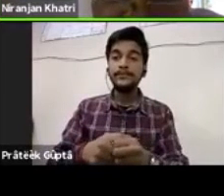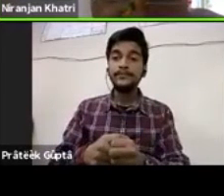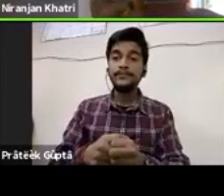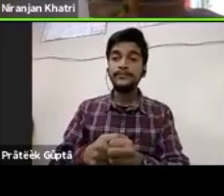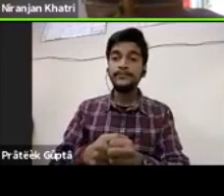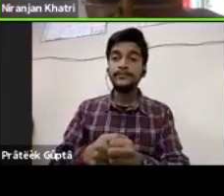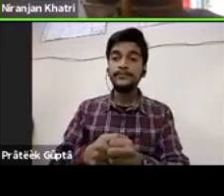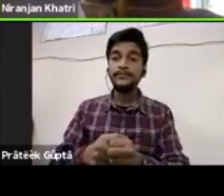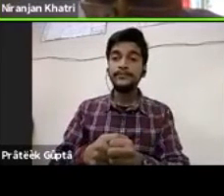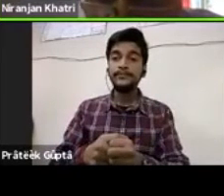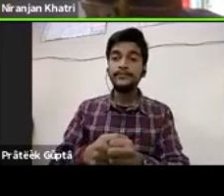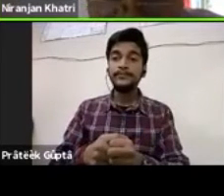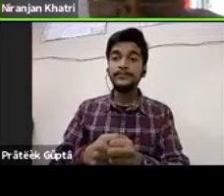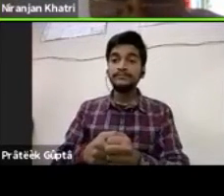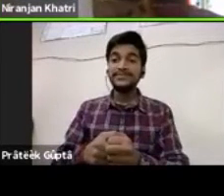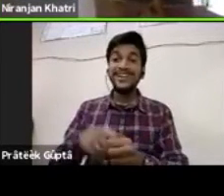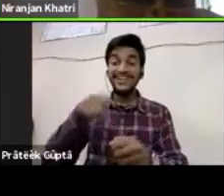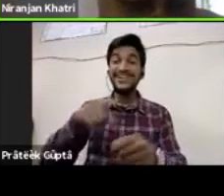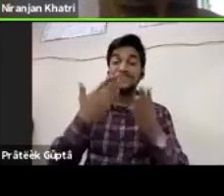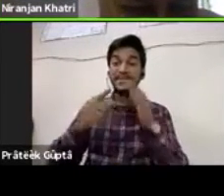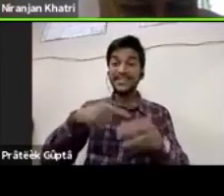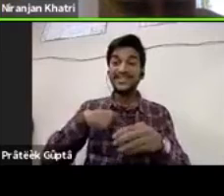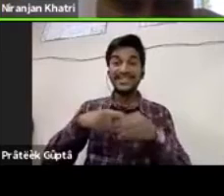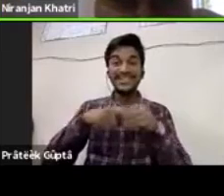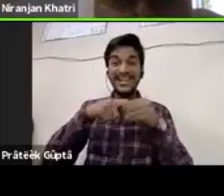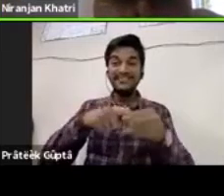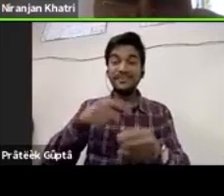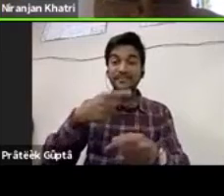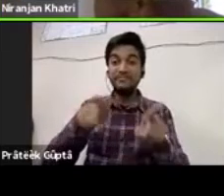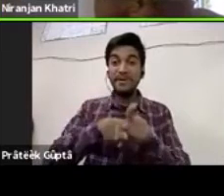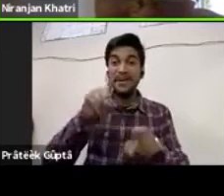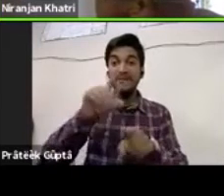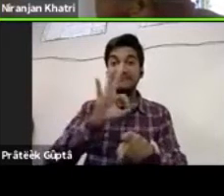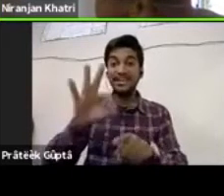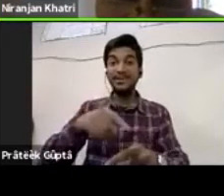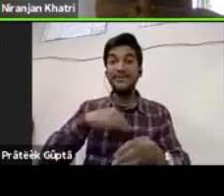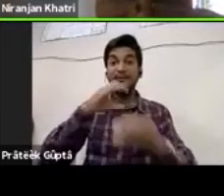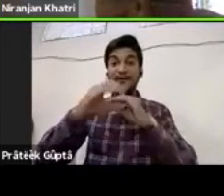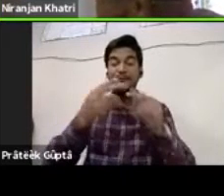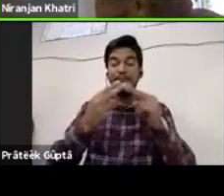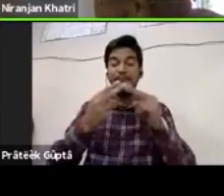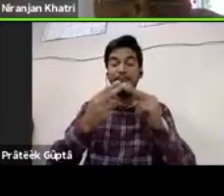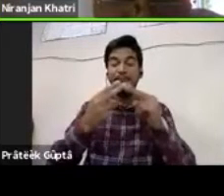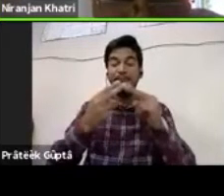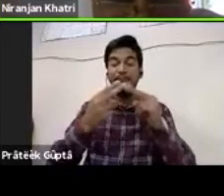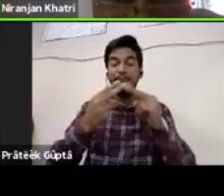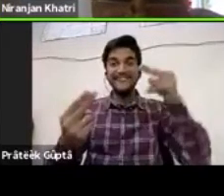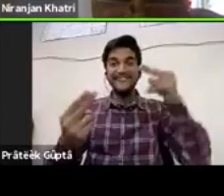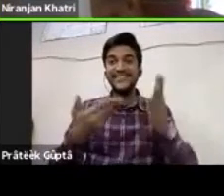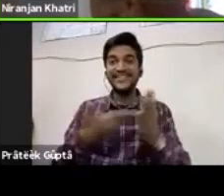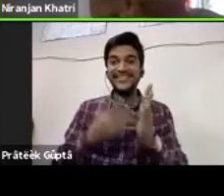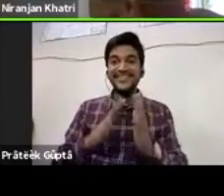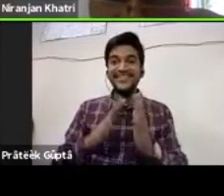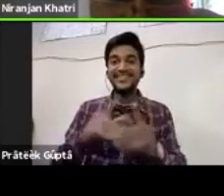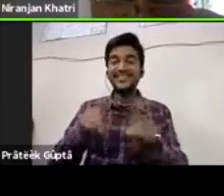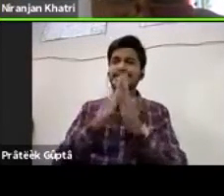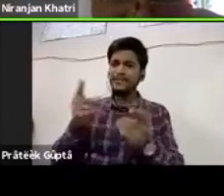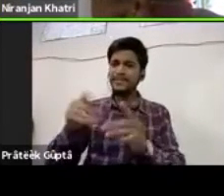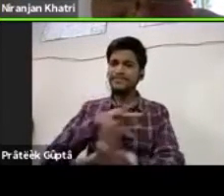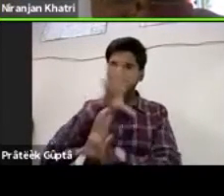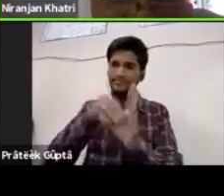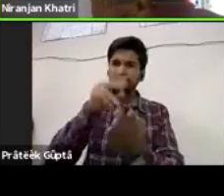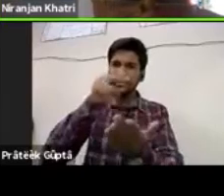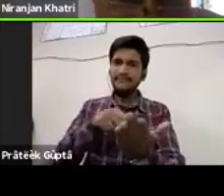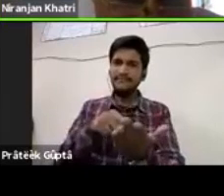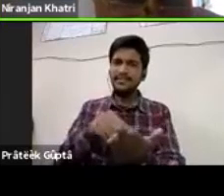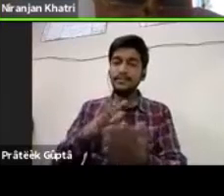एक हफ्ता और बैठना पड़ेगा, मैं आपको नहीं चाहता हूँ कि एक हफ्ता बैठे। किताबें हैं जो आपको बताएगी, बट मेरे ख्याल में